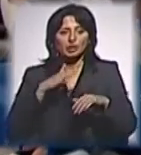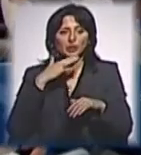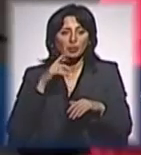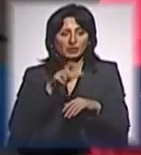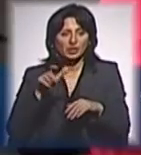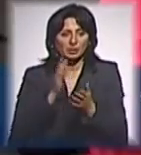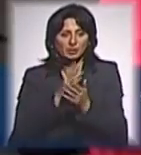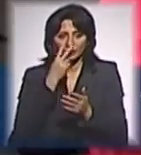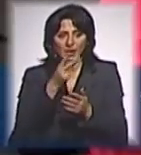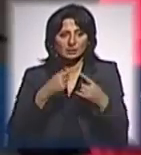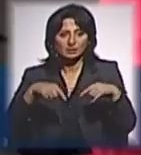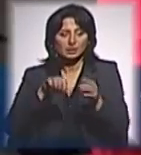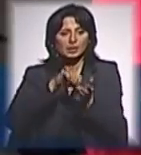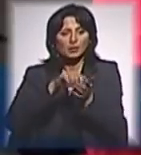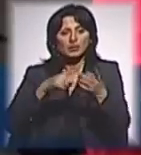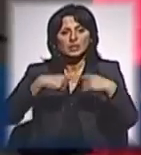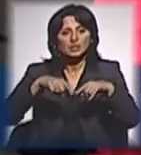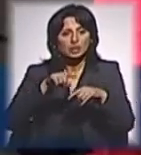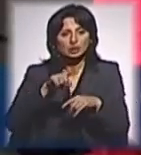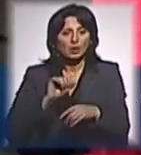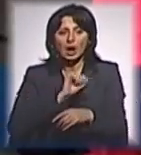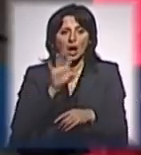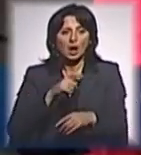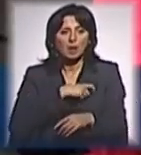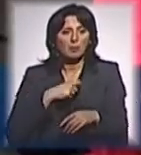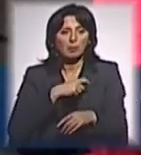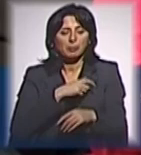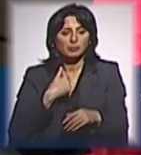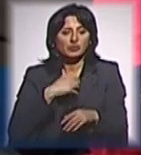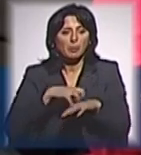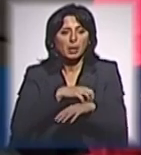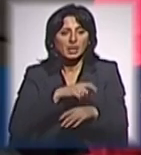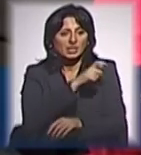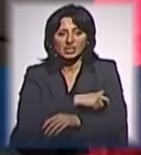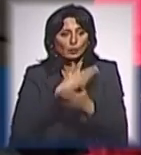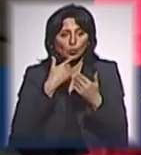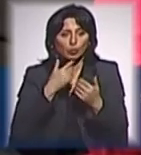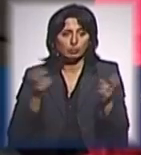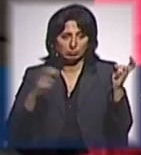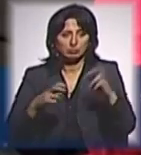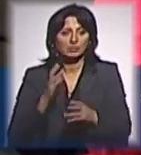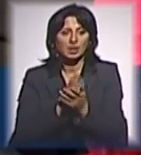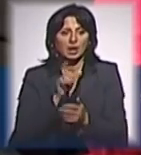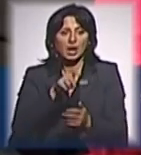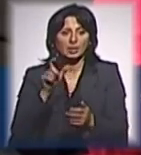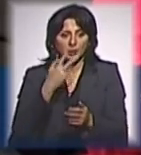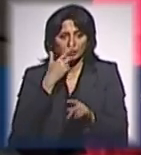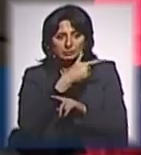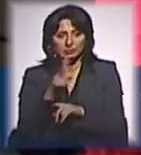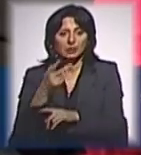ბევრი ადამიანია საზოგადოების წარმომადგენელი და არა ჩვენი პარტიული კადრი და ამ დარბაზს მიღმაც ძალიან ბევრი ადამიანია,